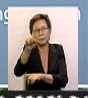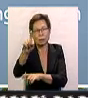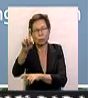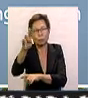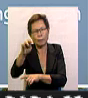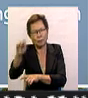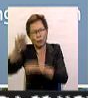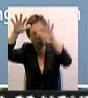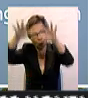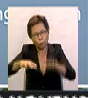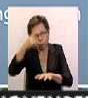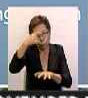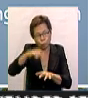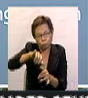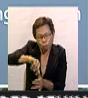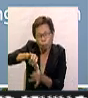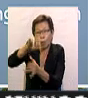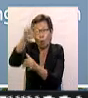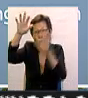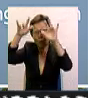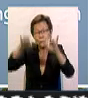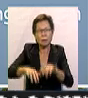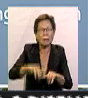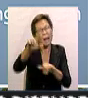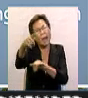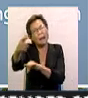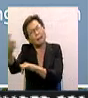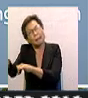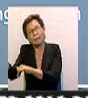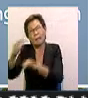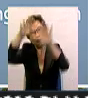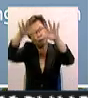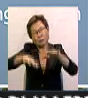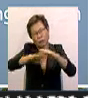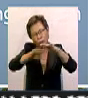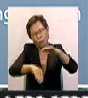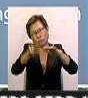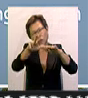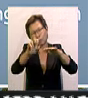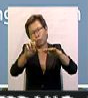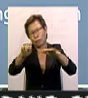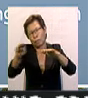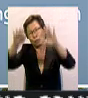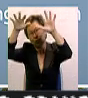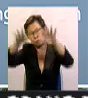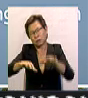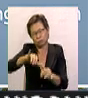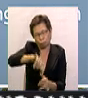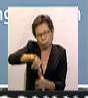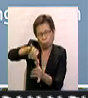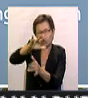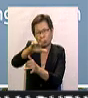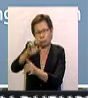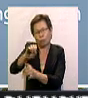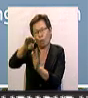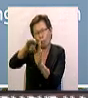31.1 mm hujan. Untuk stesen-stesen lain, bacaan setakat ini masih lagi di bawah 30 mm hujan. Seterusnya kita